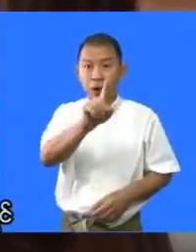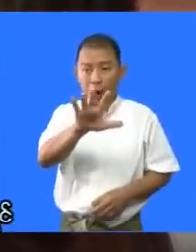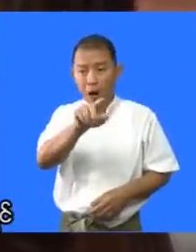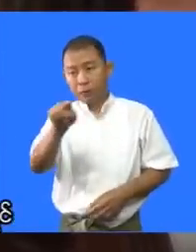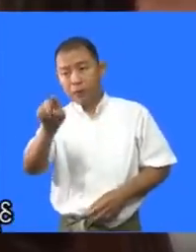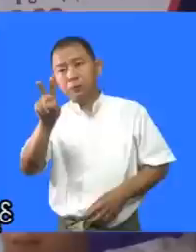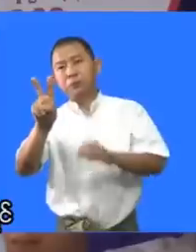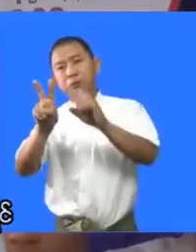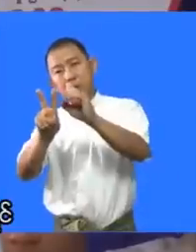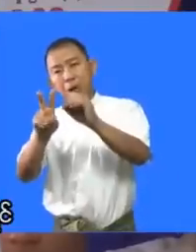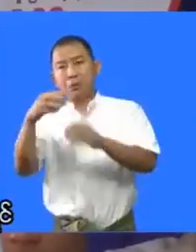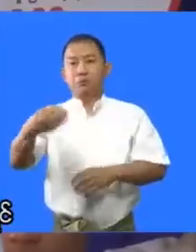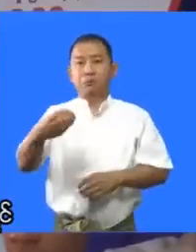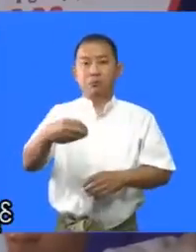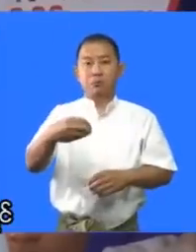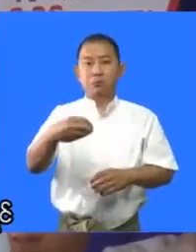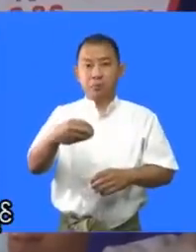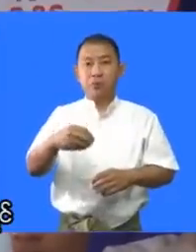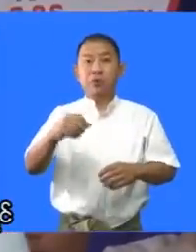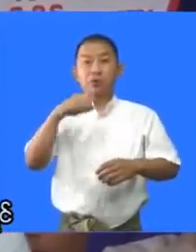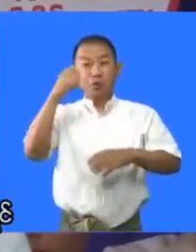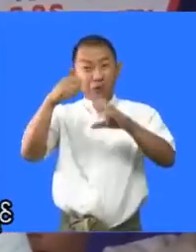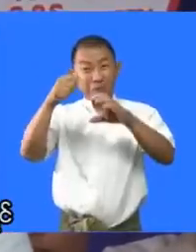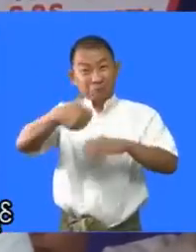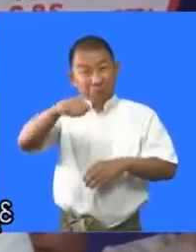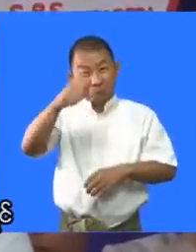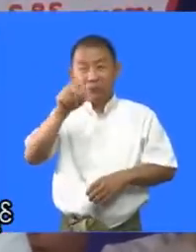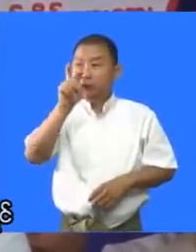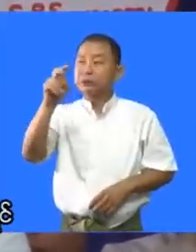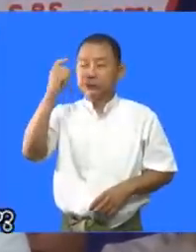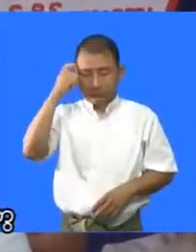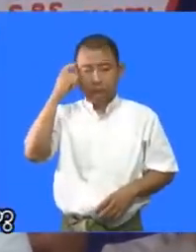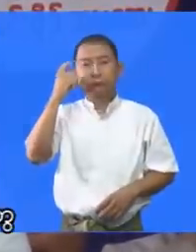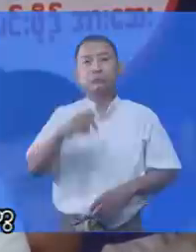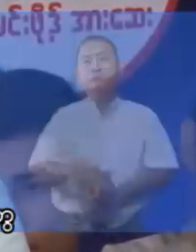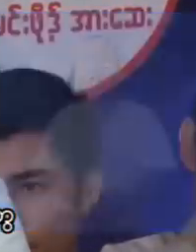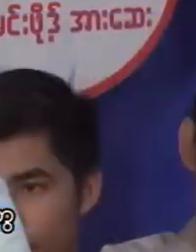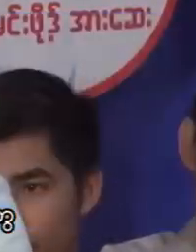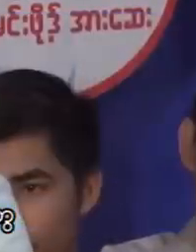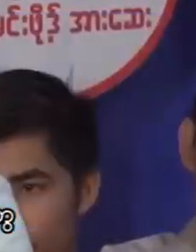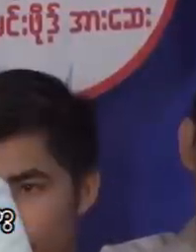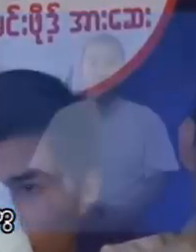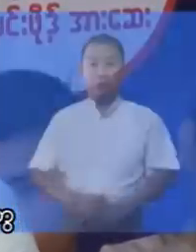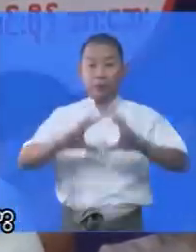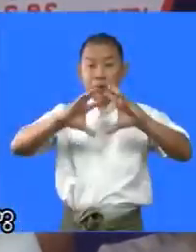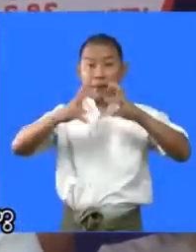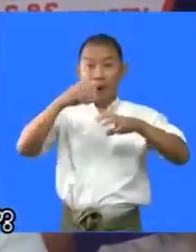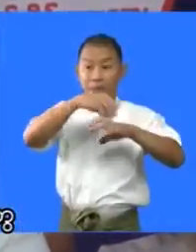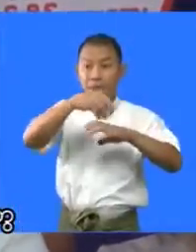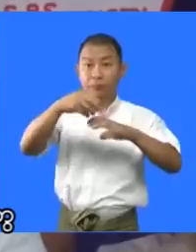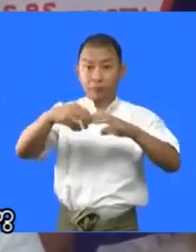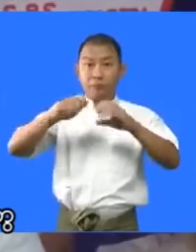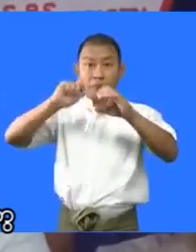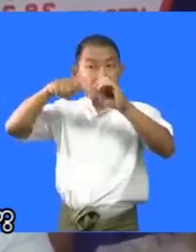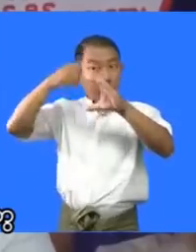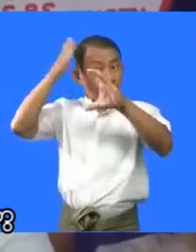ချင်တဲ့လောကမျိုးမဖြစ်ဘူးလေ။ကျွန်တော်တို့လိုချင်တဲ့ယုံရှင်အစ်င့်တန်းဆိုတာကကျွန်တော်တို့ကားတွေမှာစာရန်တို့ကိုအင်မတန်သိတာပါပဲ။လူ15ယောက်ရောင်းနေ